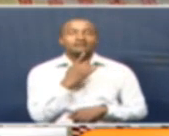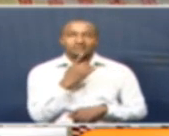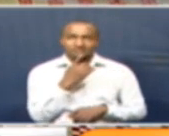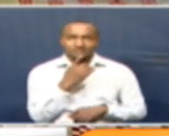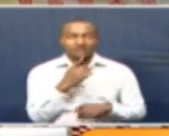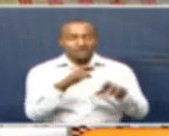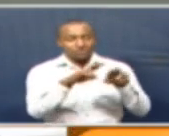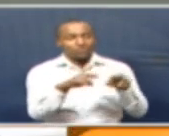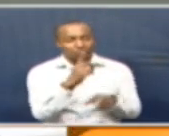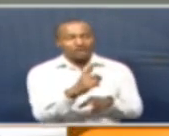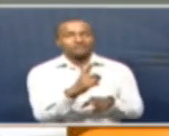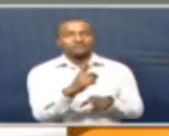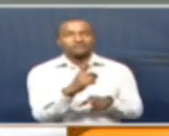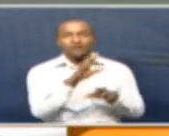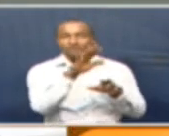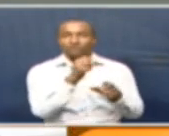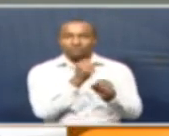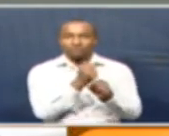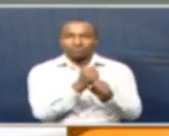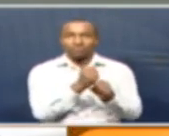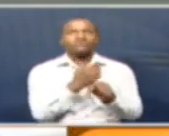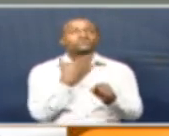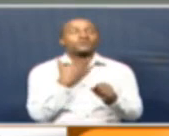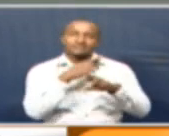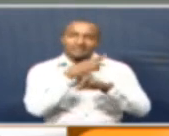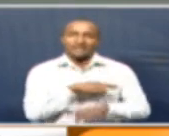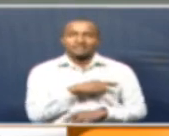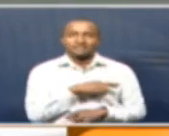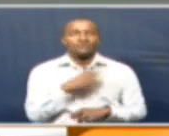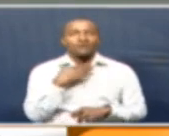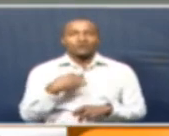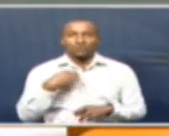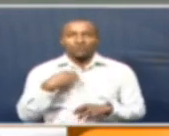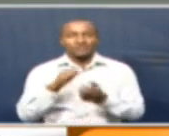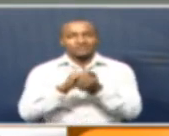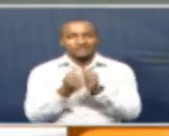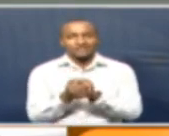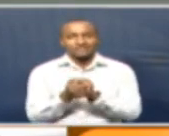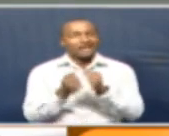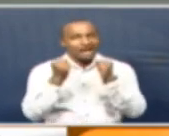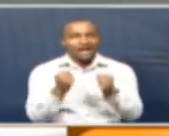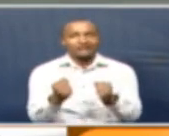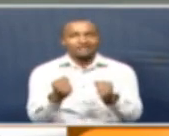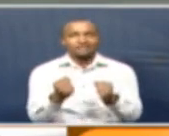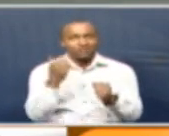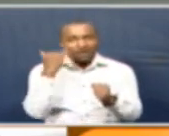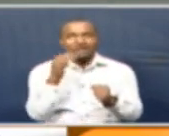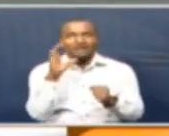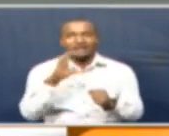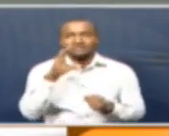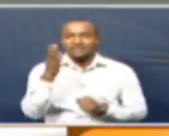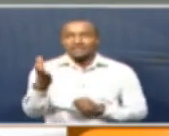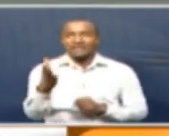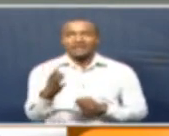room ni hiyo moja. Umetoka kazini, labda umekuja unataka kupumzika ama atakubalisha kitu kama nguo, inakuwa ni vigumu. Ukiangalia pale kuna kazi,